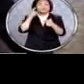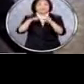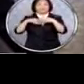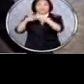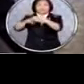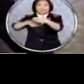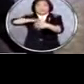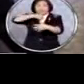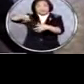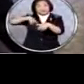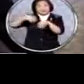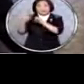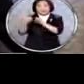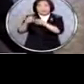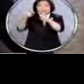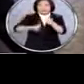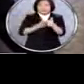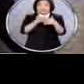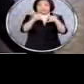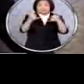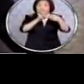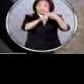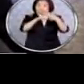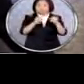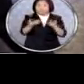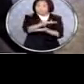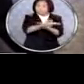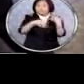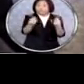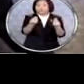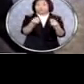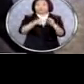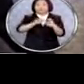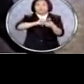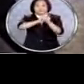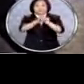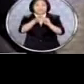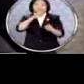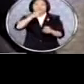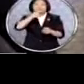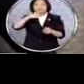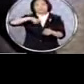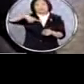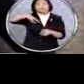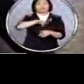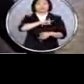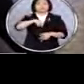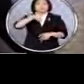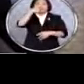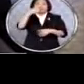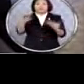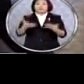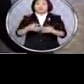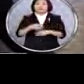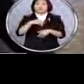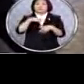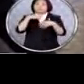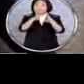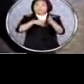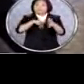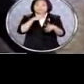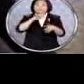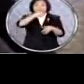的共识没有经过民主的程序把它转化成为是一个两岸的共识，这是一个伤害台湾民主最大